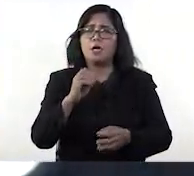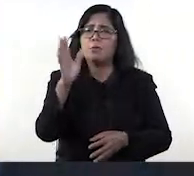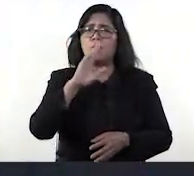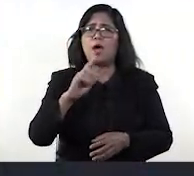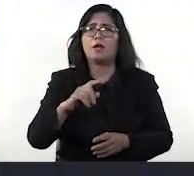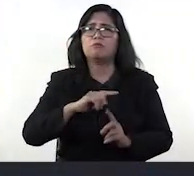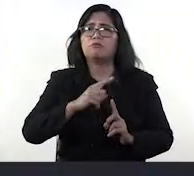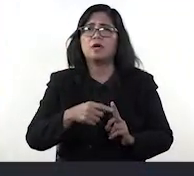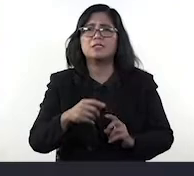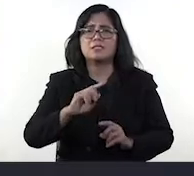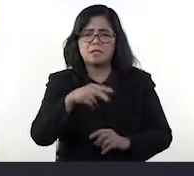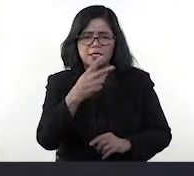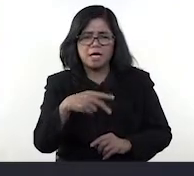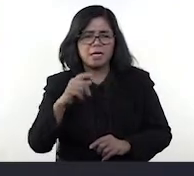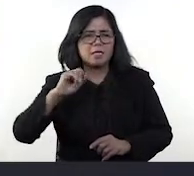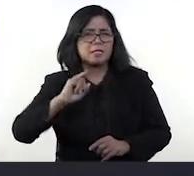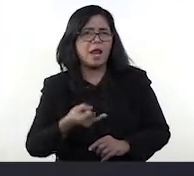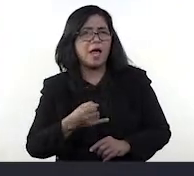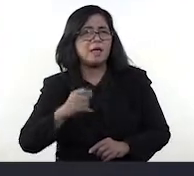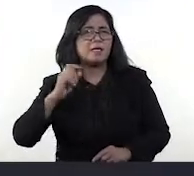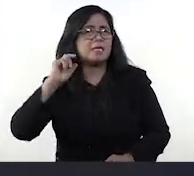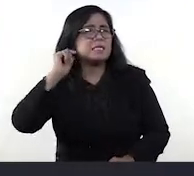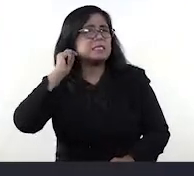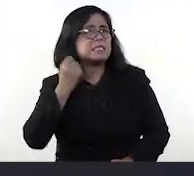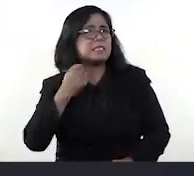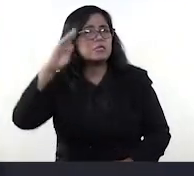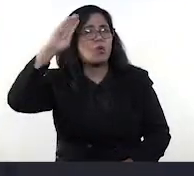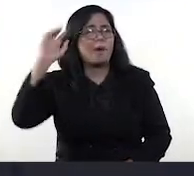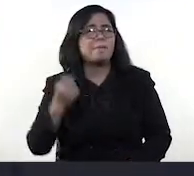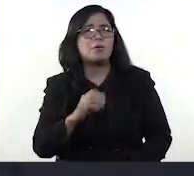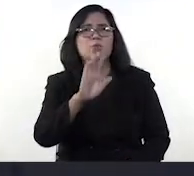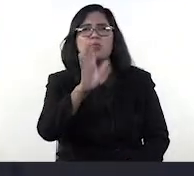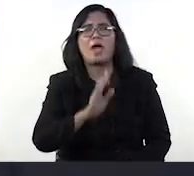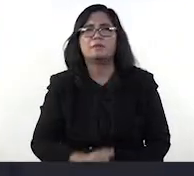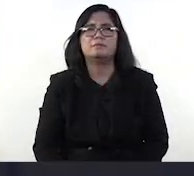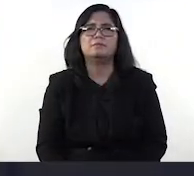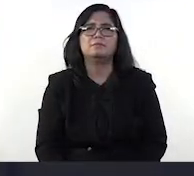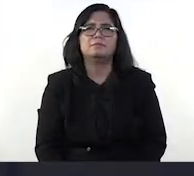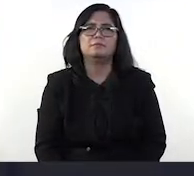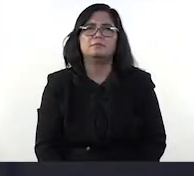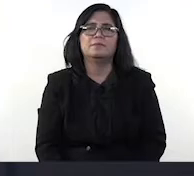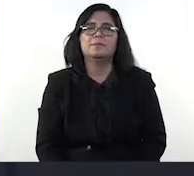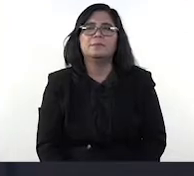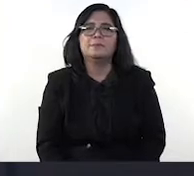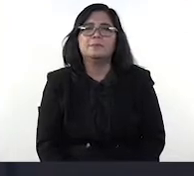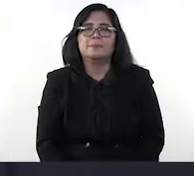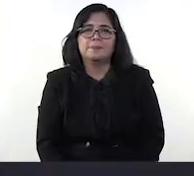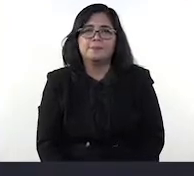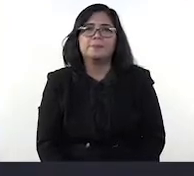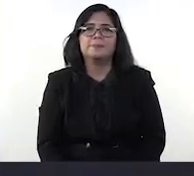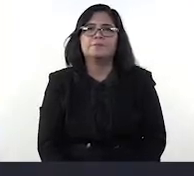bukan cari kesalahan istrimu Pak tugas bukan saya kesalahan suamimu Bu tugasnya bukan cari kesal